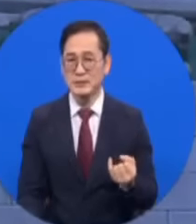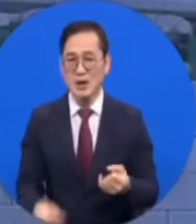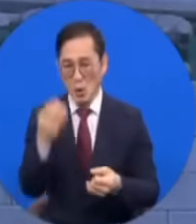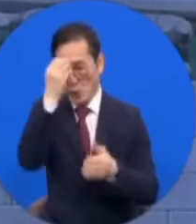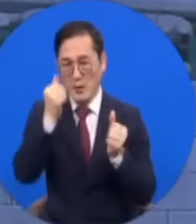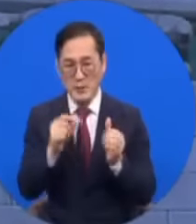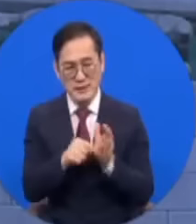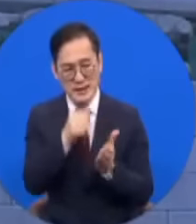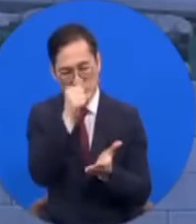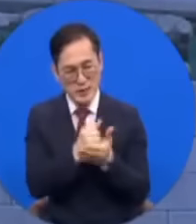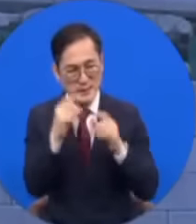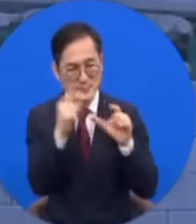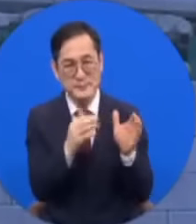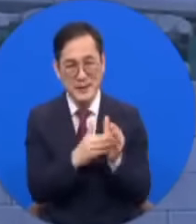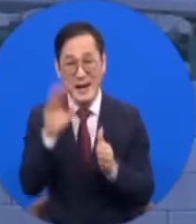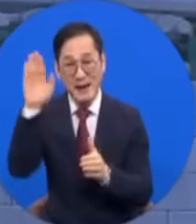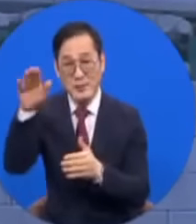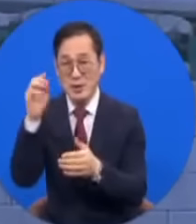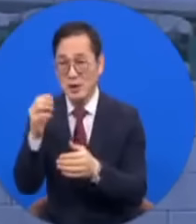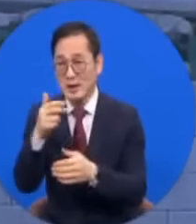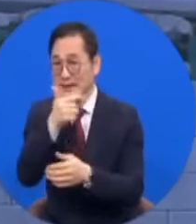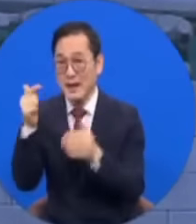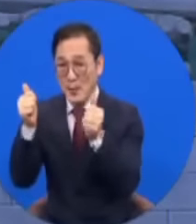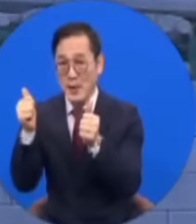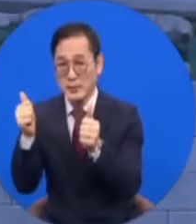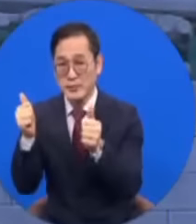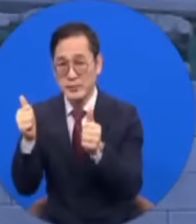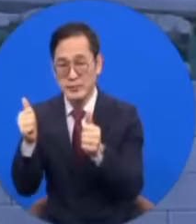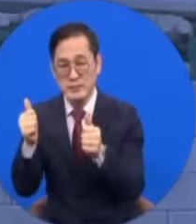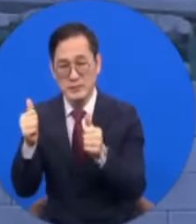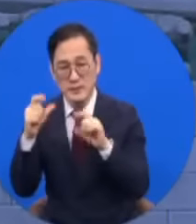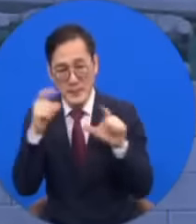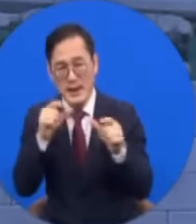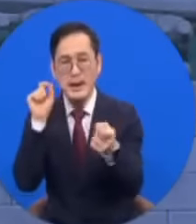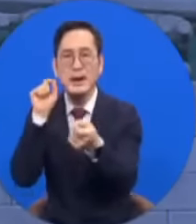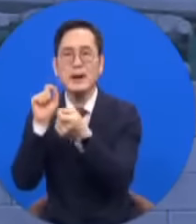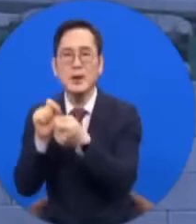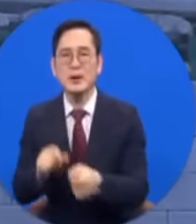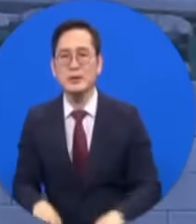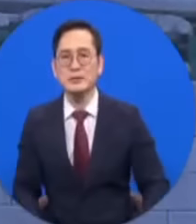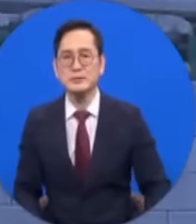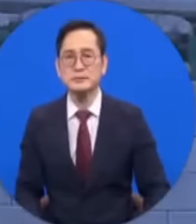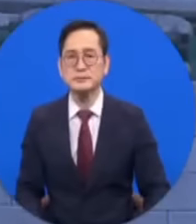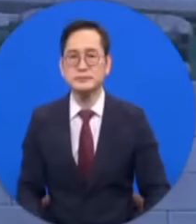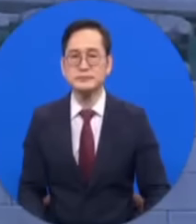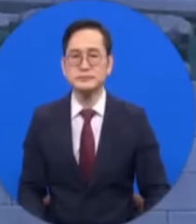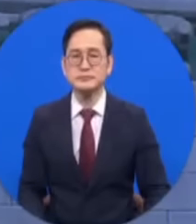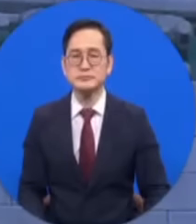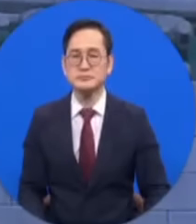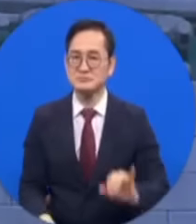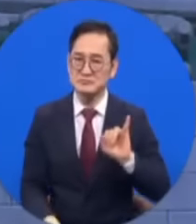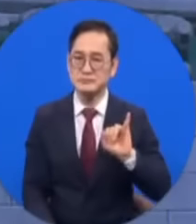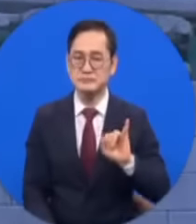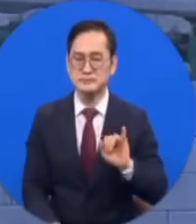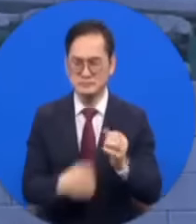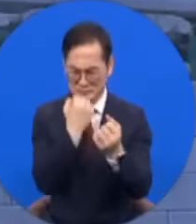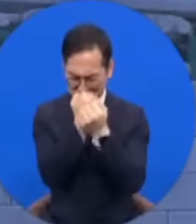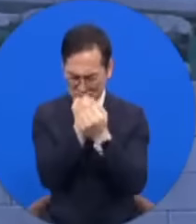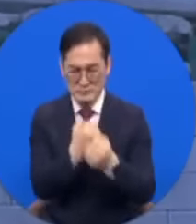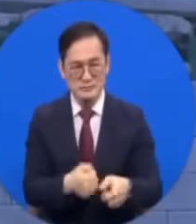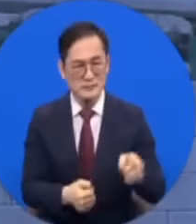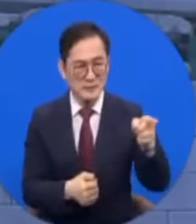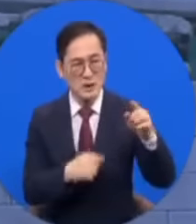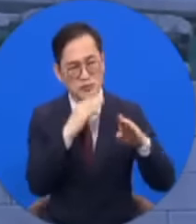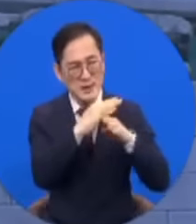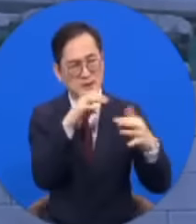선고받았고 3심 판결이 얼마 남지 않은 그런 정치적인 상황, 그 상황에서 뭐 북한의 전쟁관을